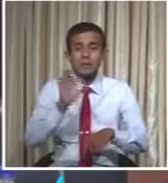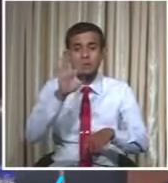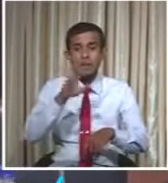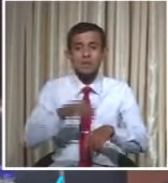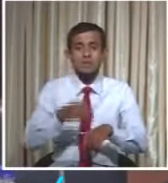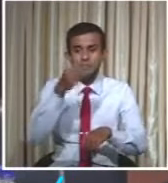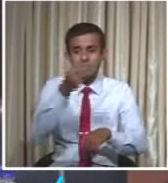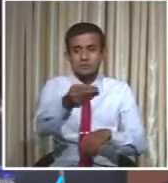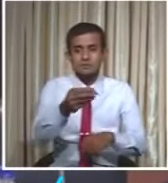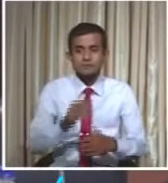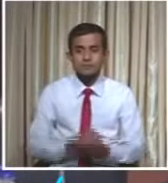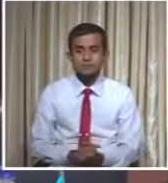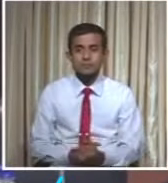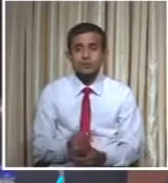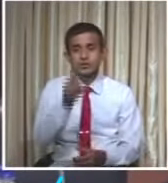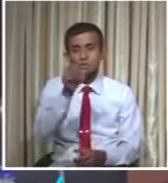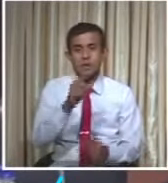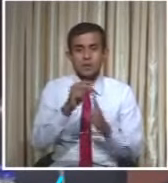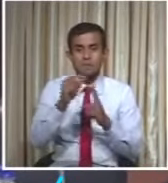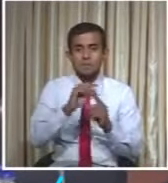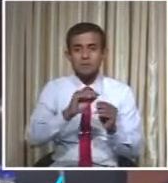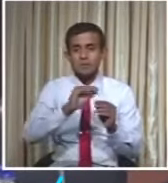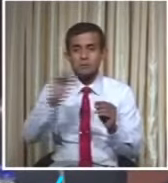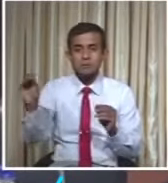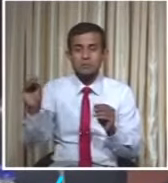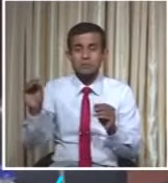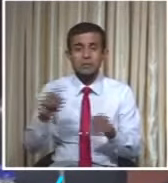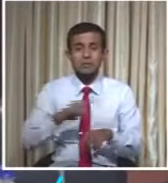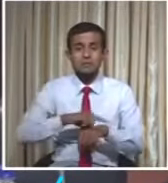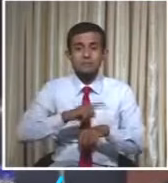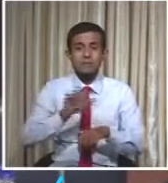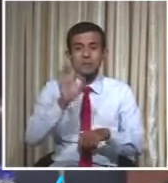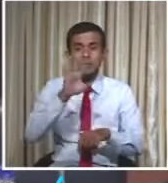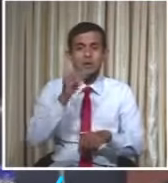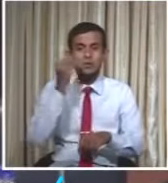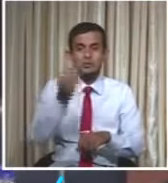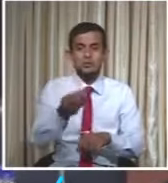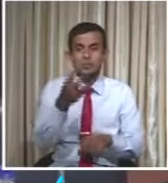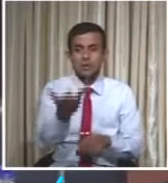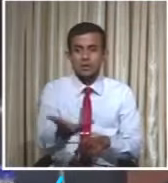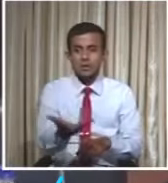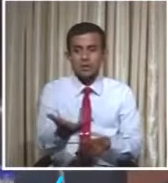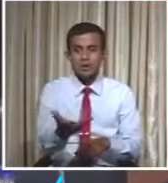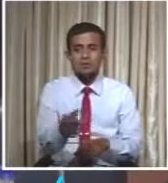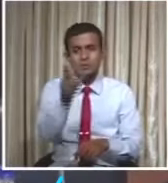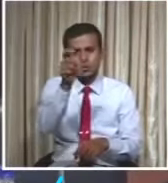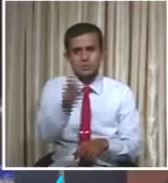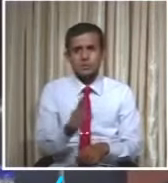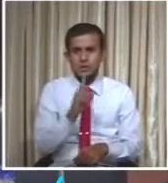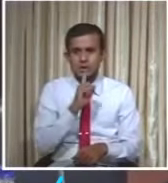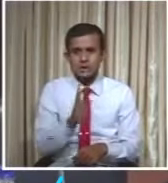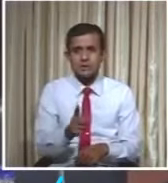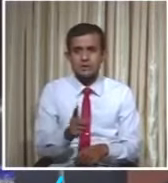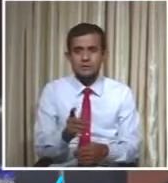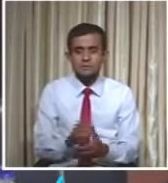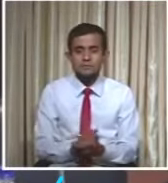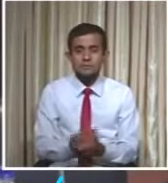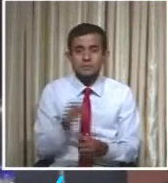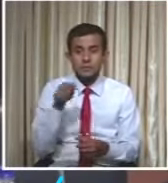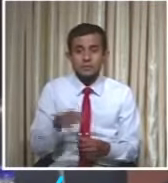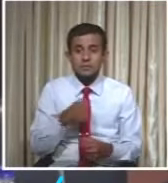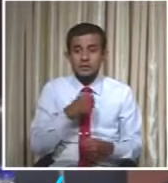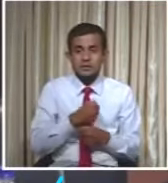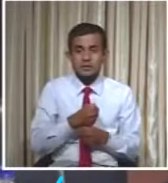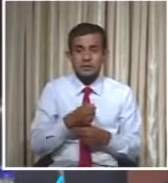दे बुतुवा पार्लिमेंट दिखे नमत ये विनाडी पहा तुम्हारे लबा दूर ने मगद मग बुतुवा बुतुवा मे